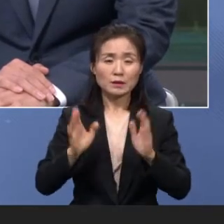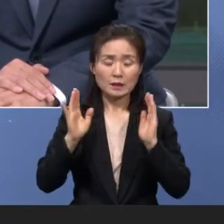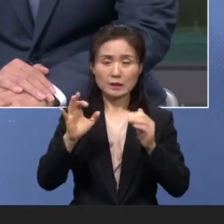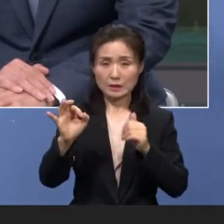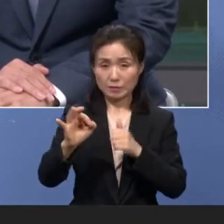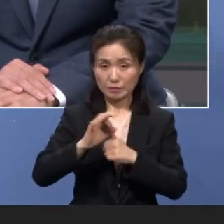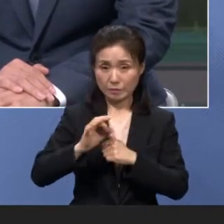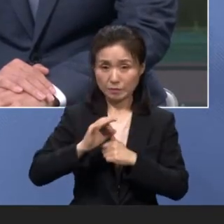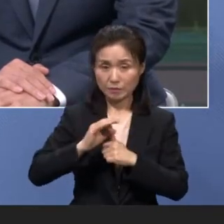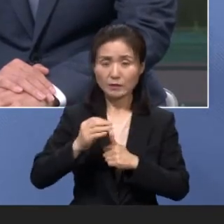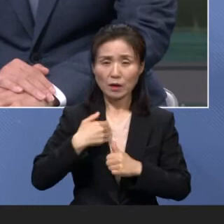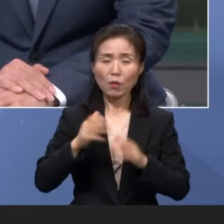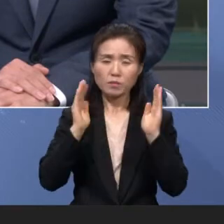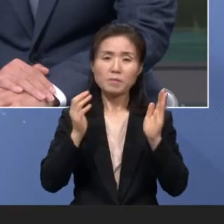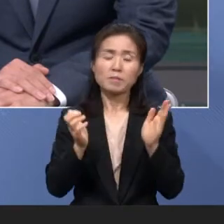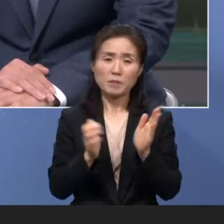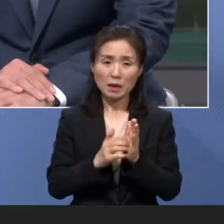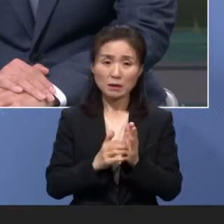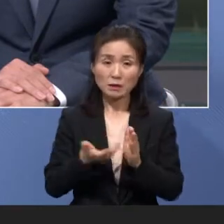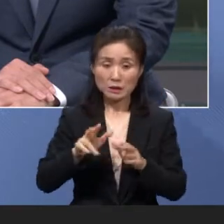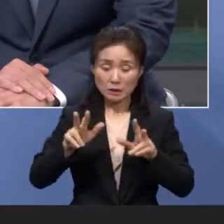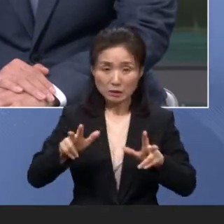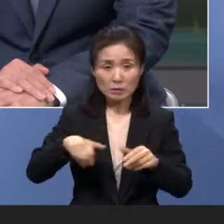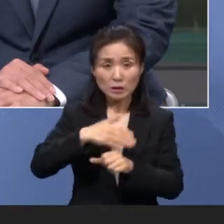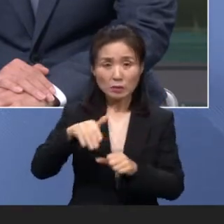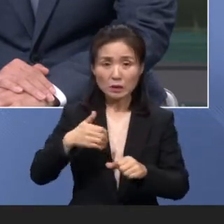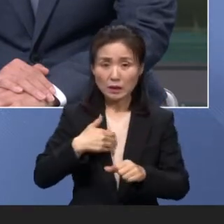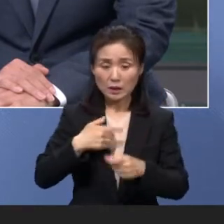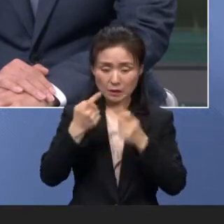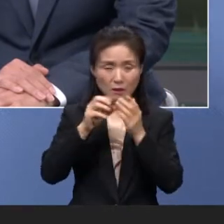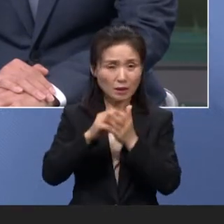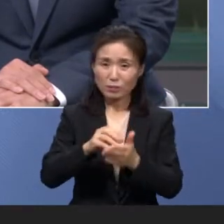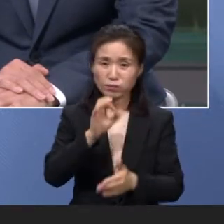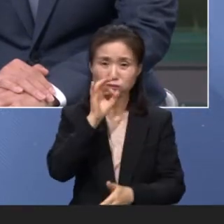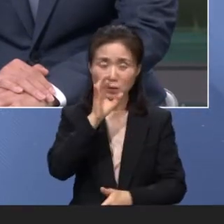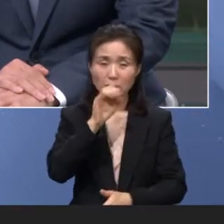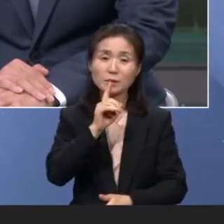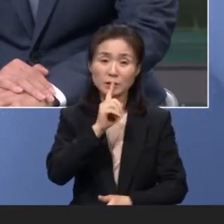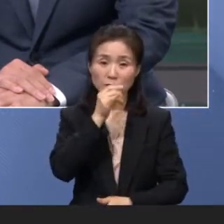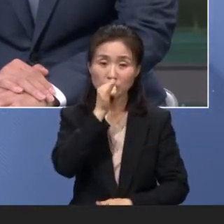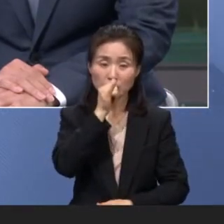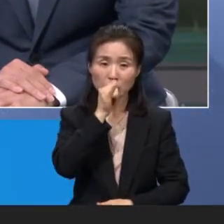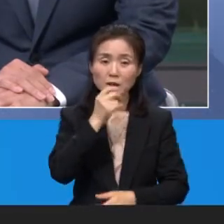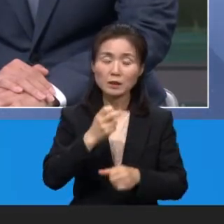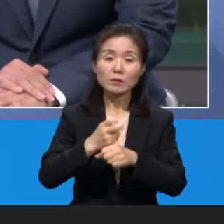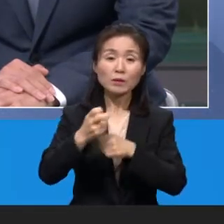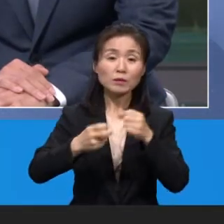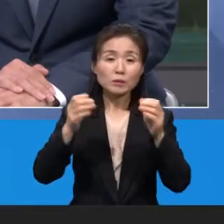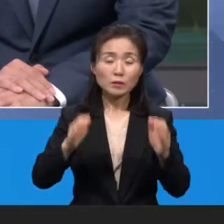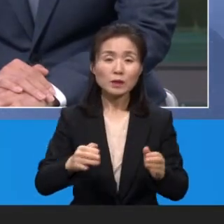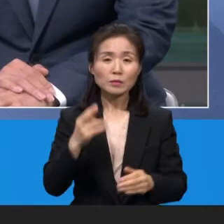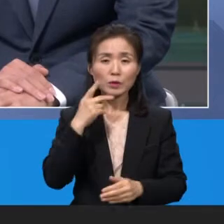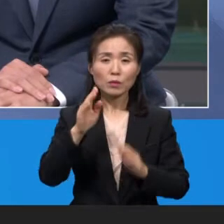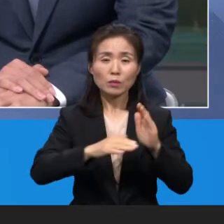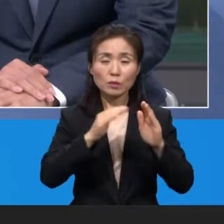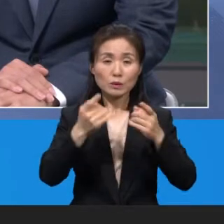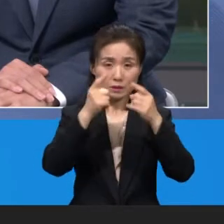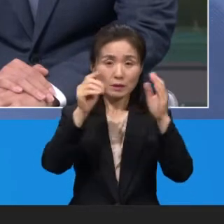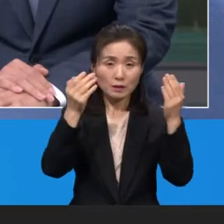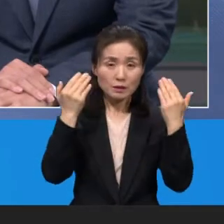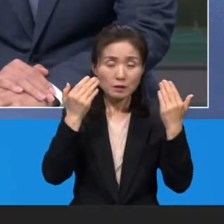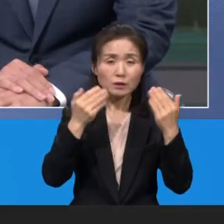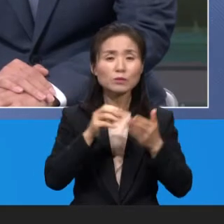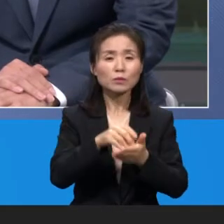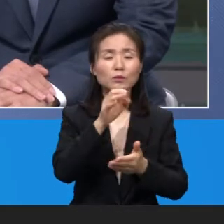이 지금이라면 자신이 대학에 갈 수조차 없다 고 설명 하는데요 실제로 지난 20년간 미국 공립 대학 등록금 은